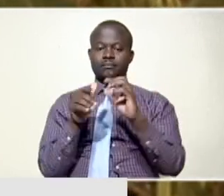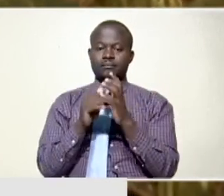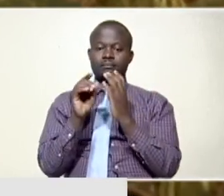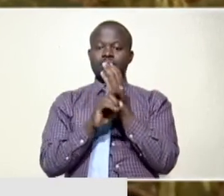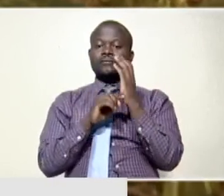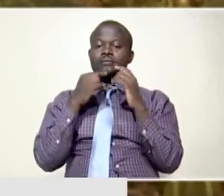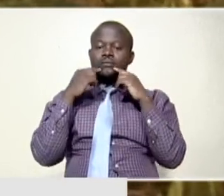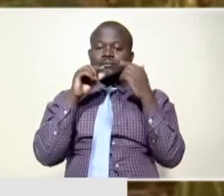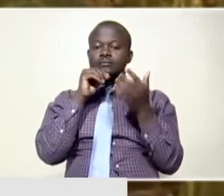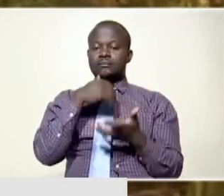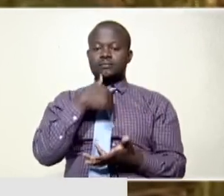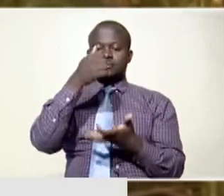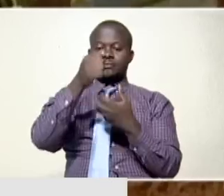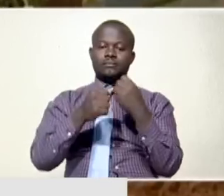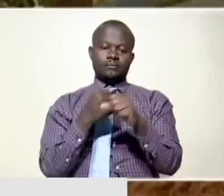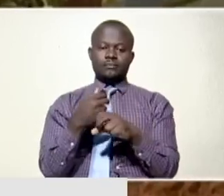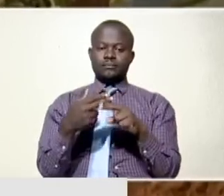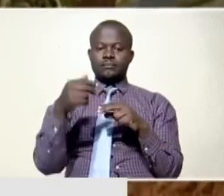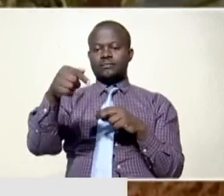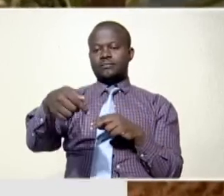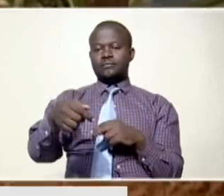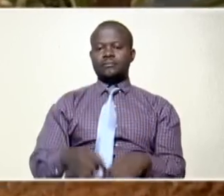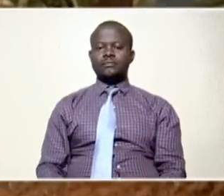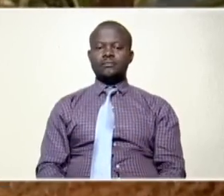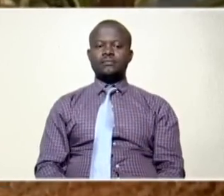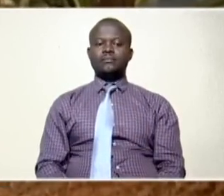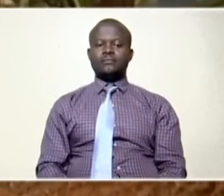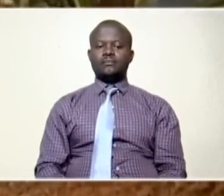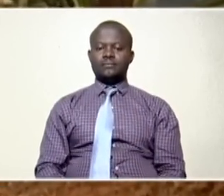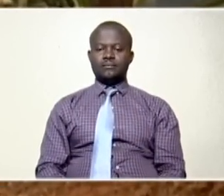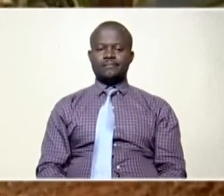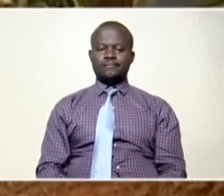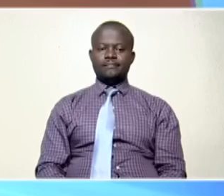ko kadafite ingengo y'imari mu myaka ya vubaha Eugene twibanire inyamasheke